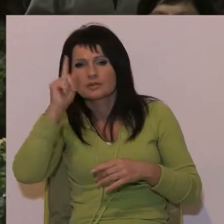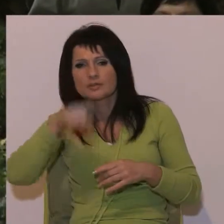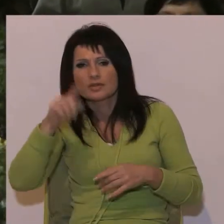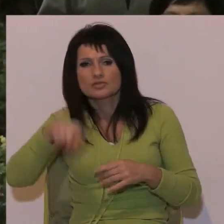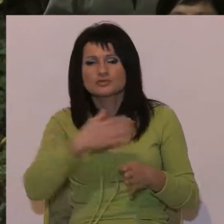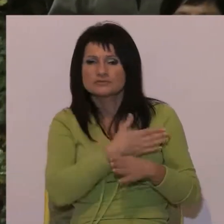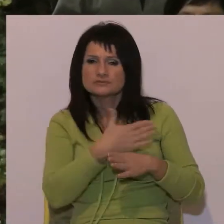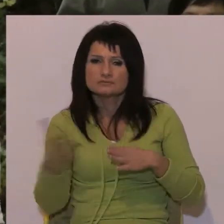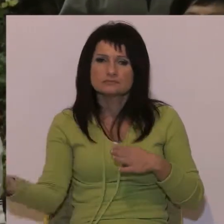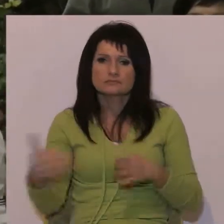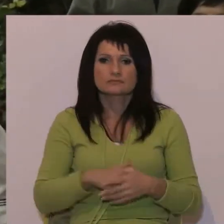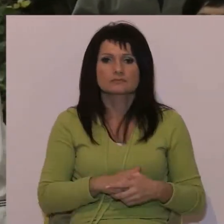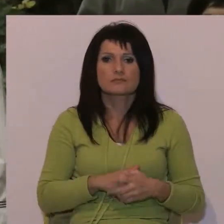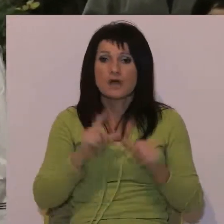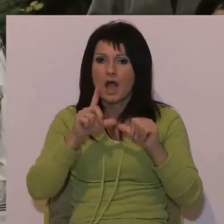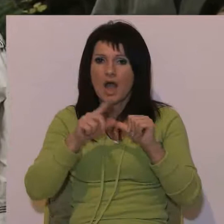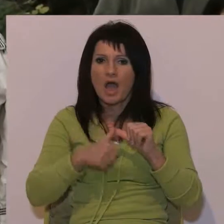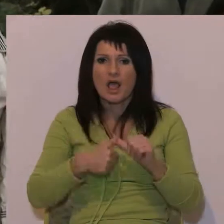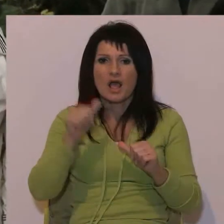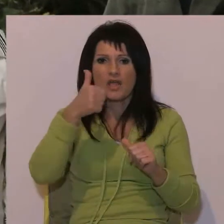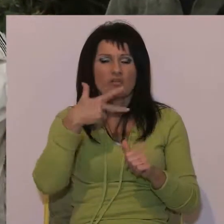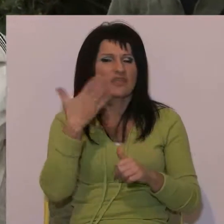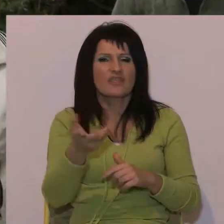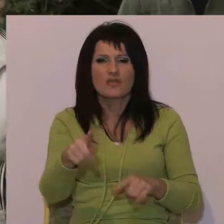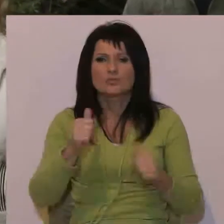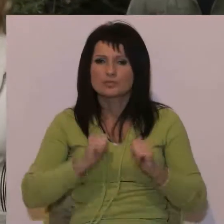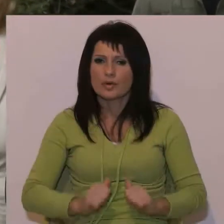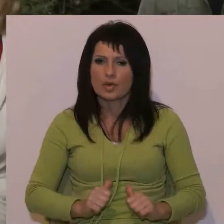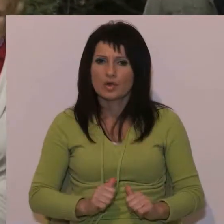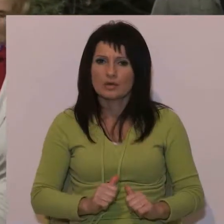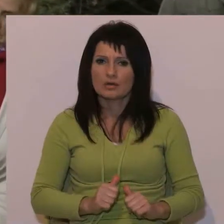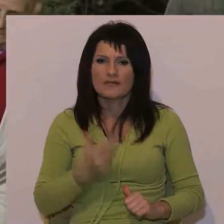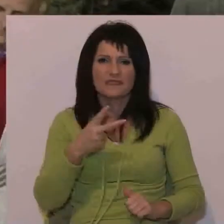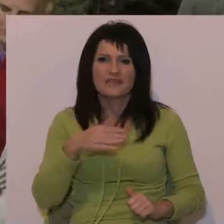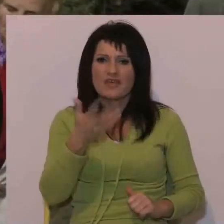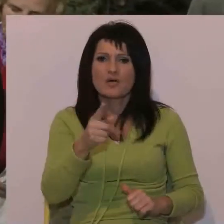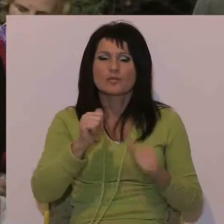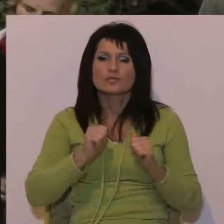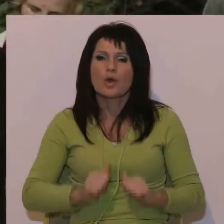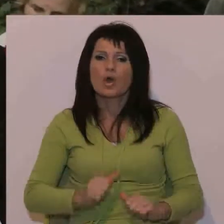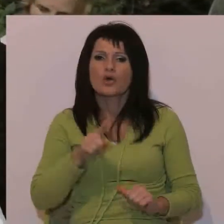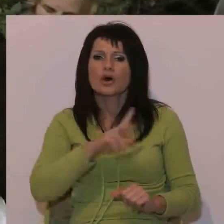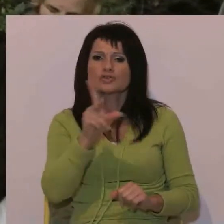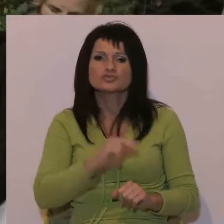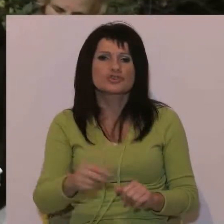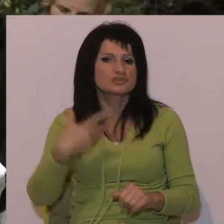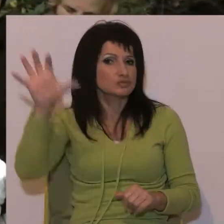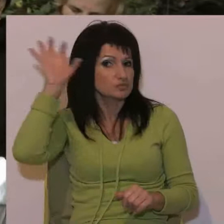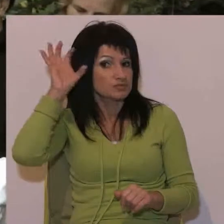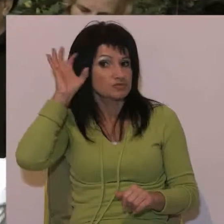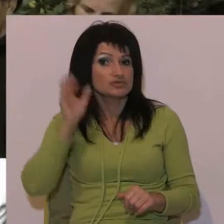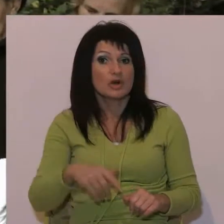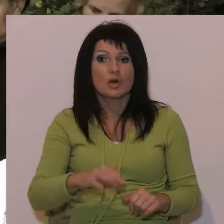miesiącami. Ale jedno nie dawało mu spokoju. Nie dawało mu spokoju to, że słyszał